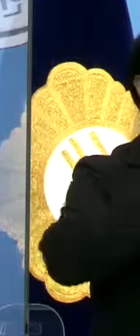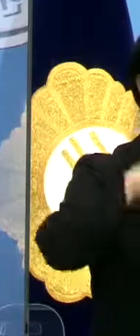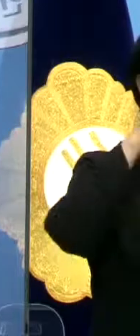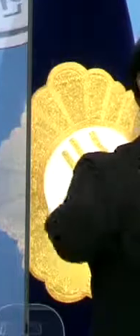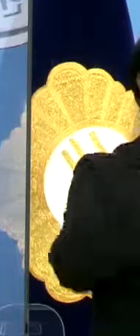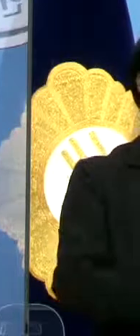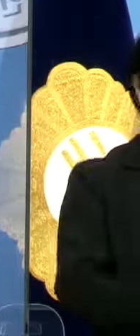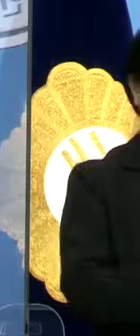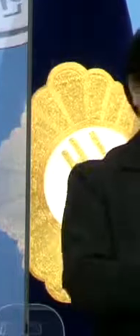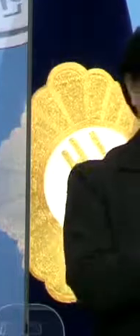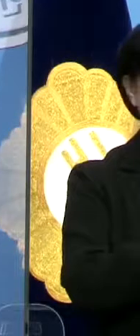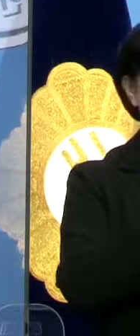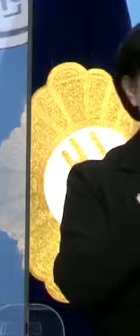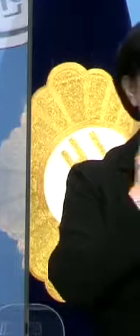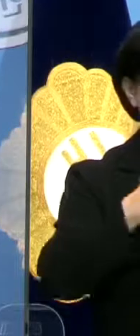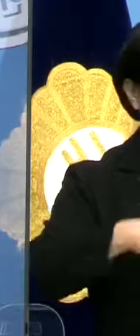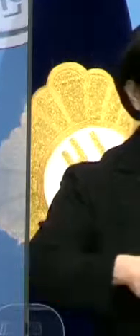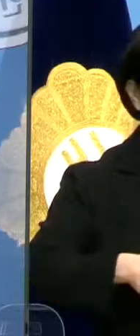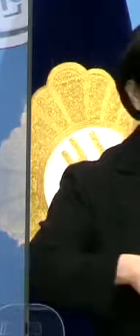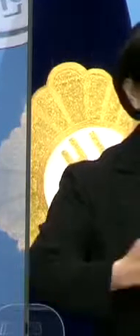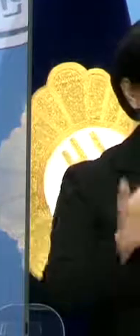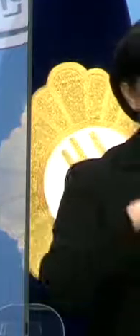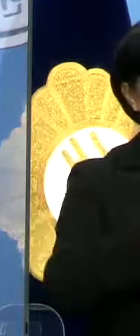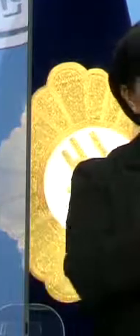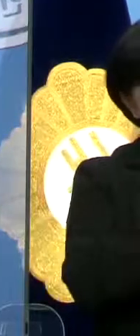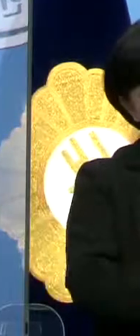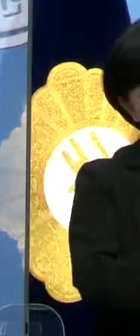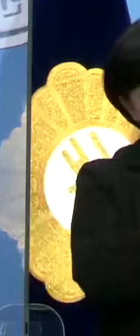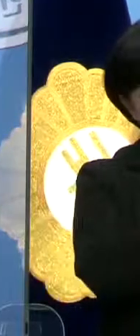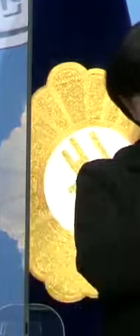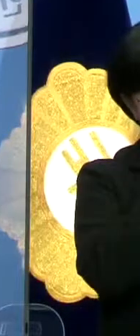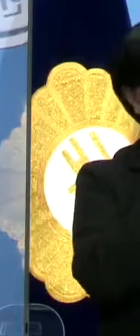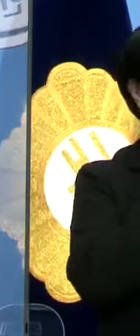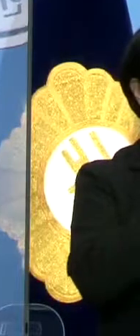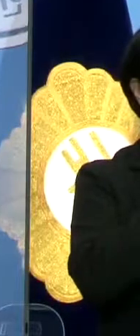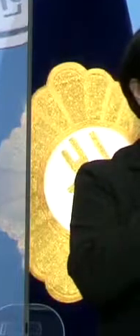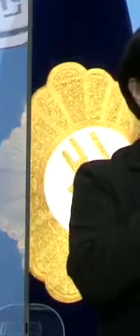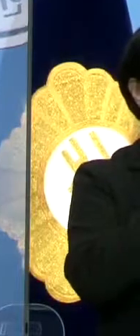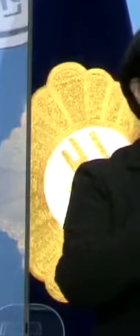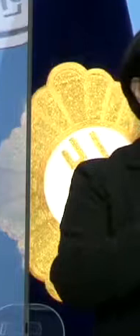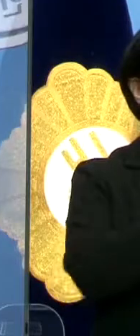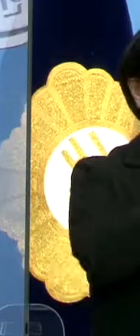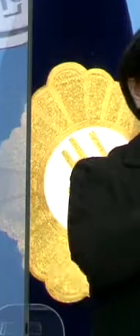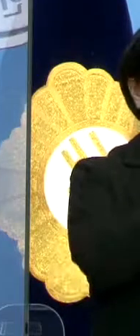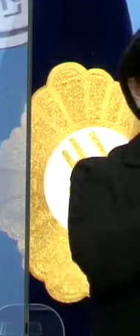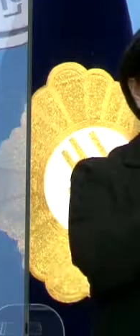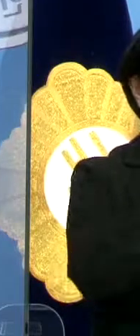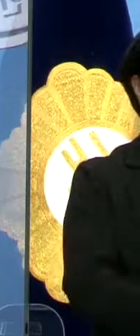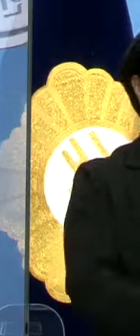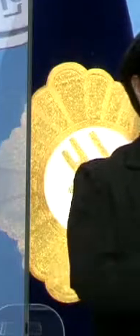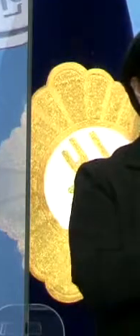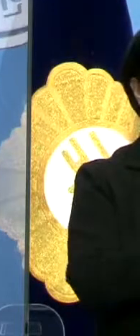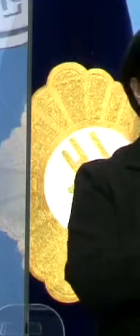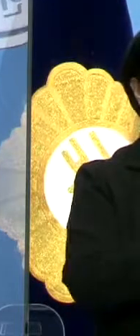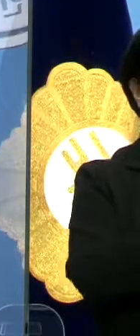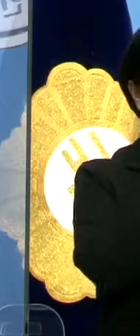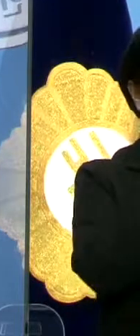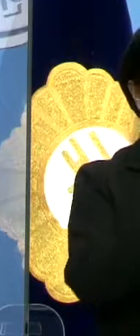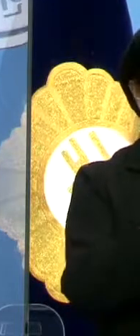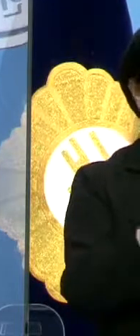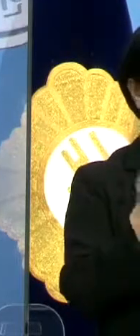공천 하지 않아야 되면 도 불구하고 후보들을 공천 하고 있는데요 이 후보들 공천 하게 따라 고 밝혔는데